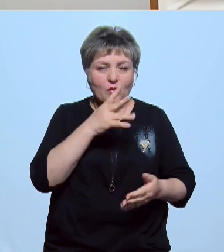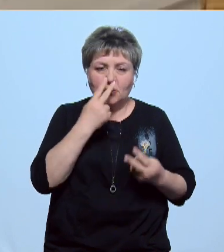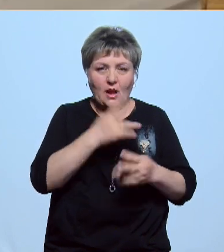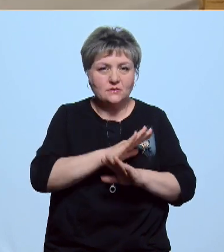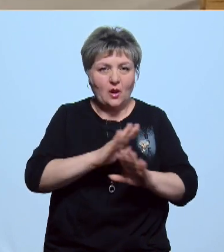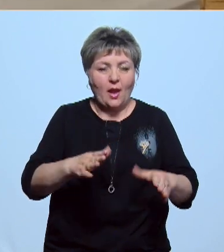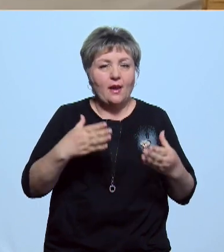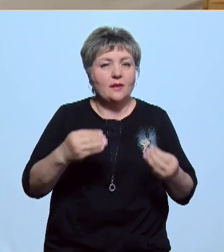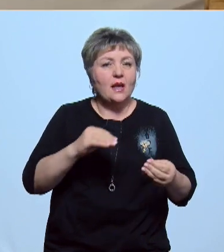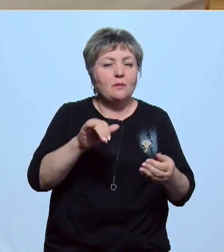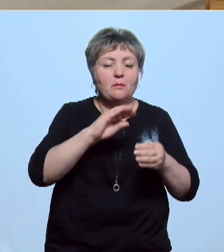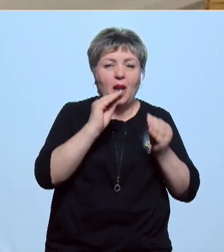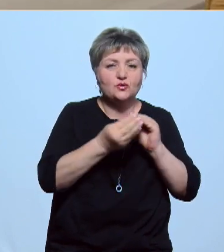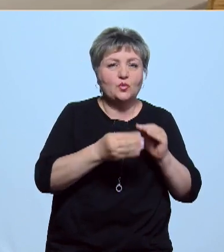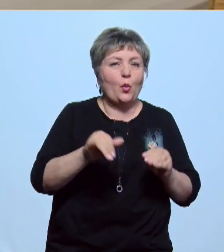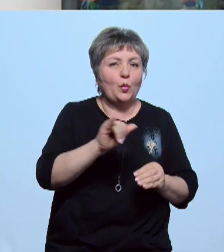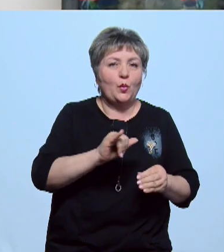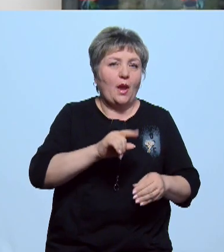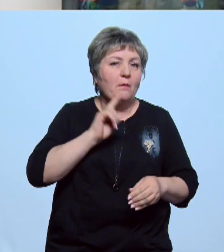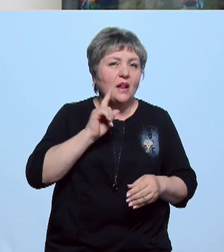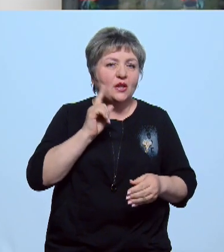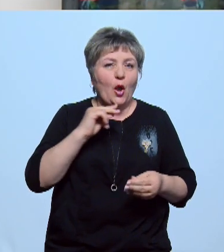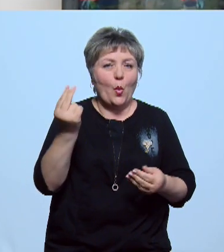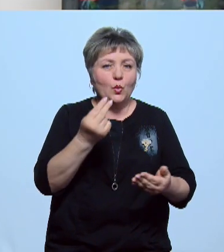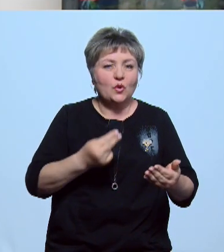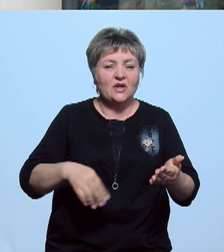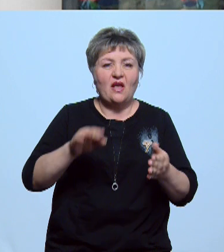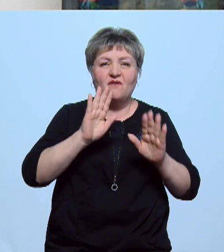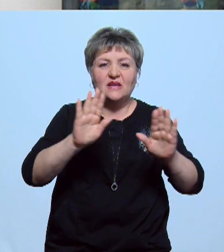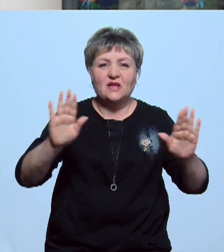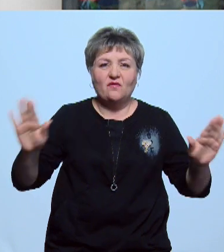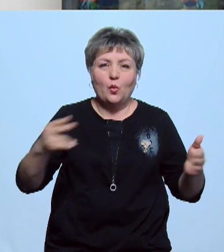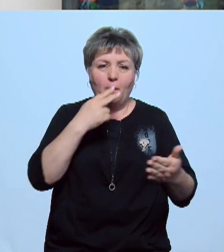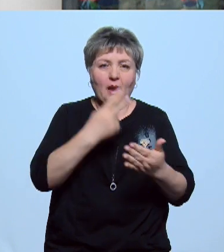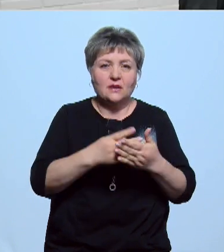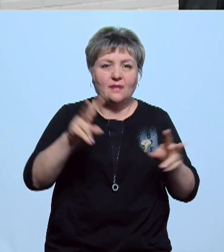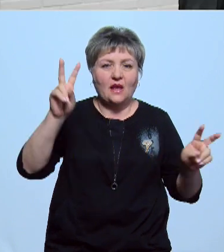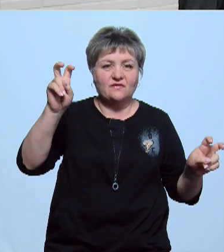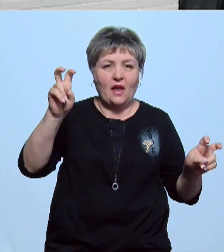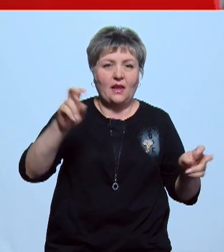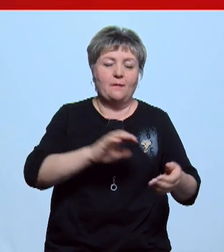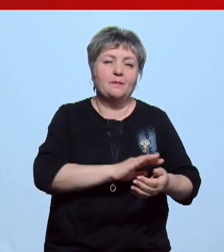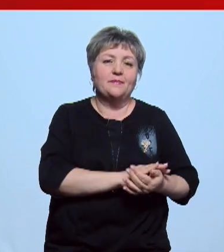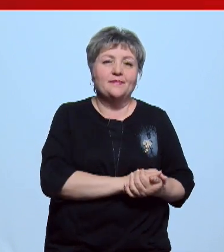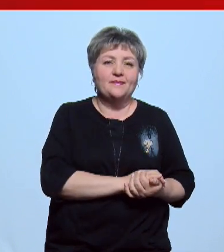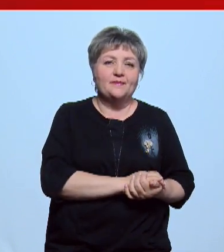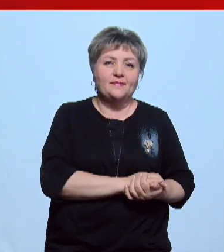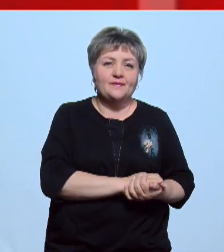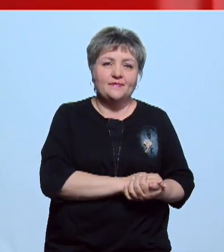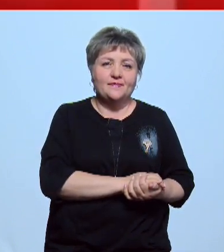Где прячутся удмурты? Молодые ижевские художники организовали выставку с интригующим названием.